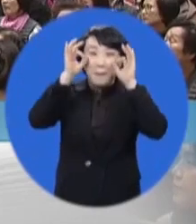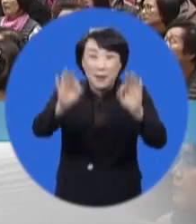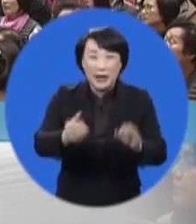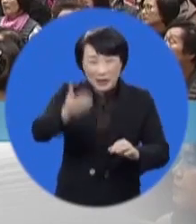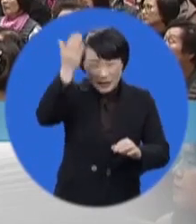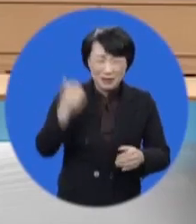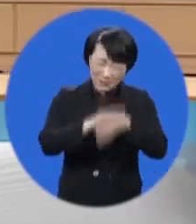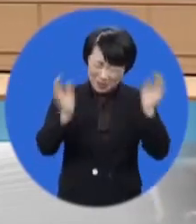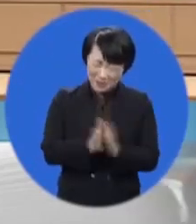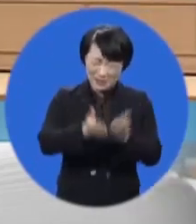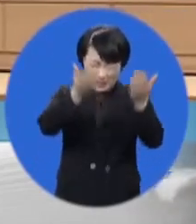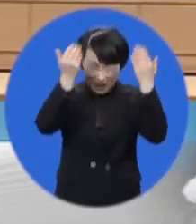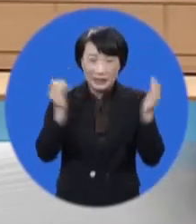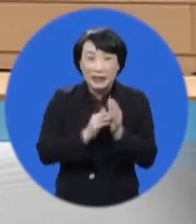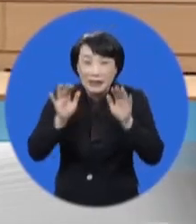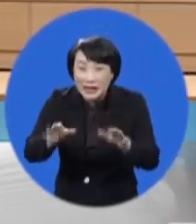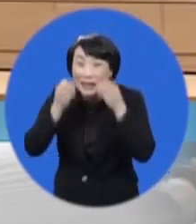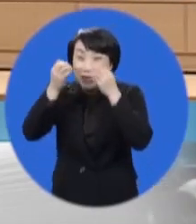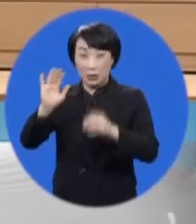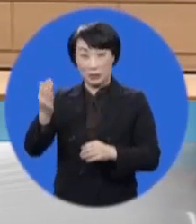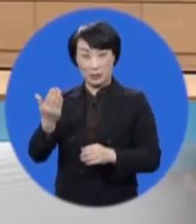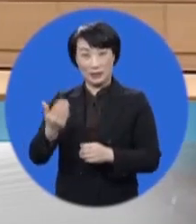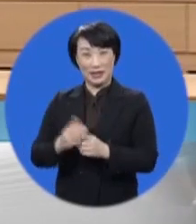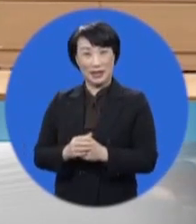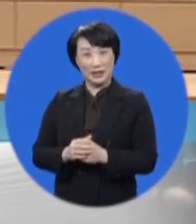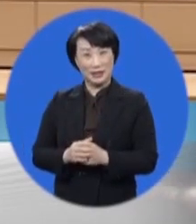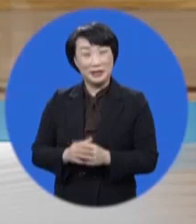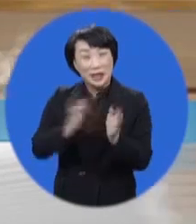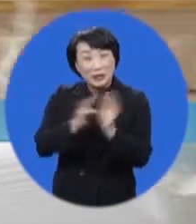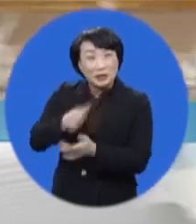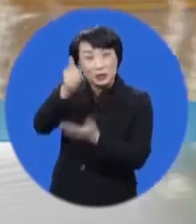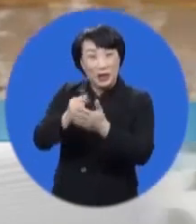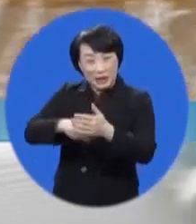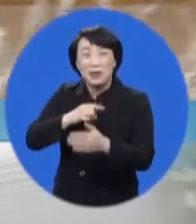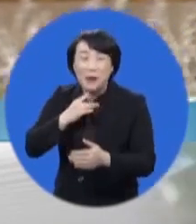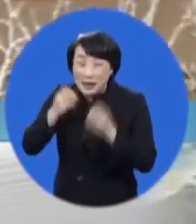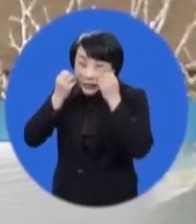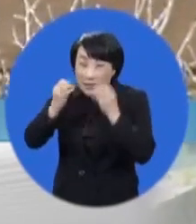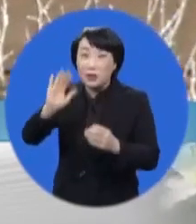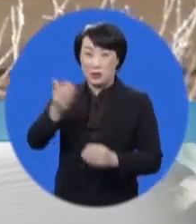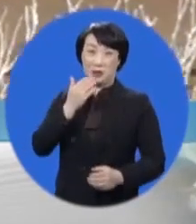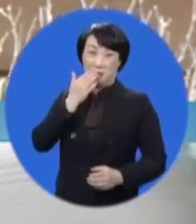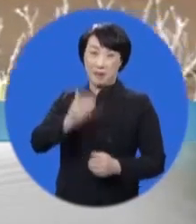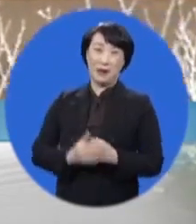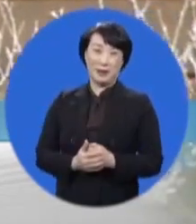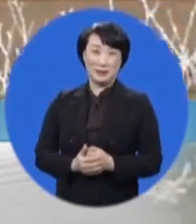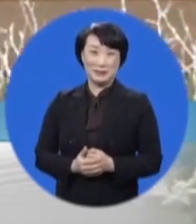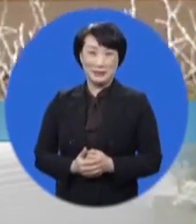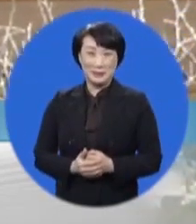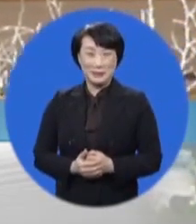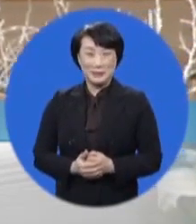잊은 것은 지나갔으니 새 것이 되었도다. 그리스도 안에서만 새 것이 되나니